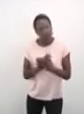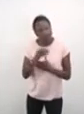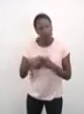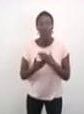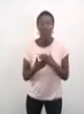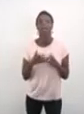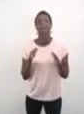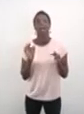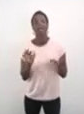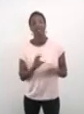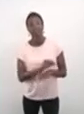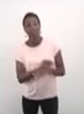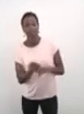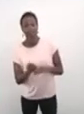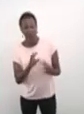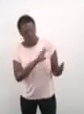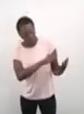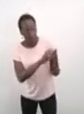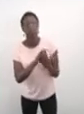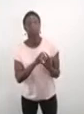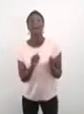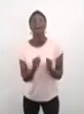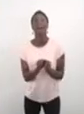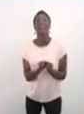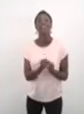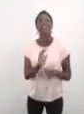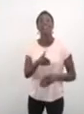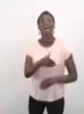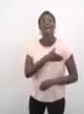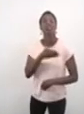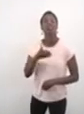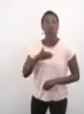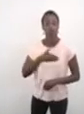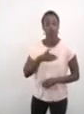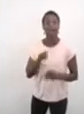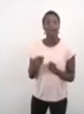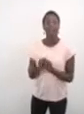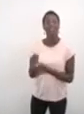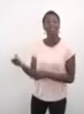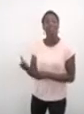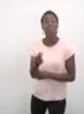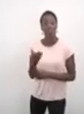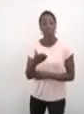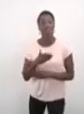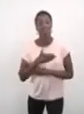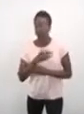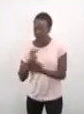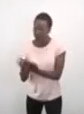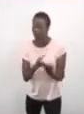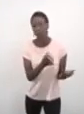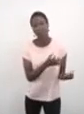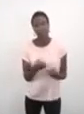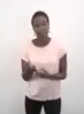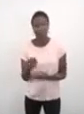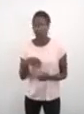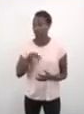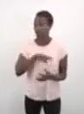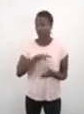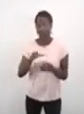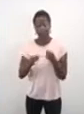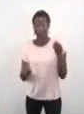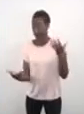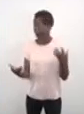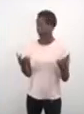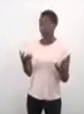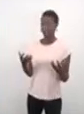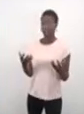agents, avec les services, avec nos partenaires. Et ce n'est pas parce que vous ne voyez pas de résultats clinquants sur ce sujet que le